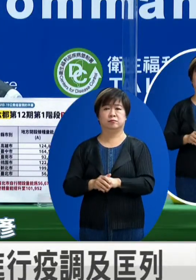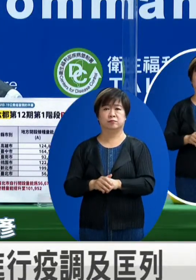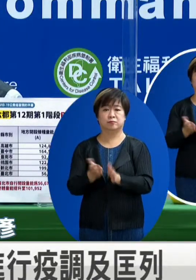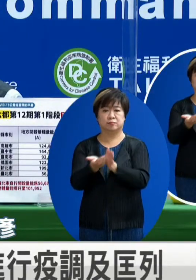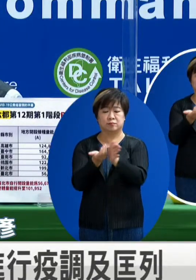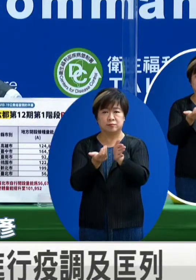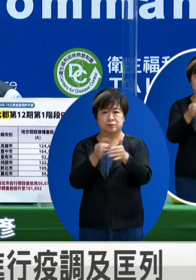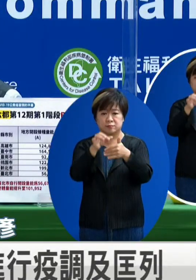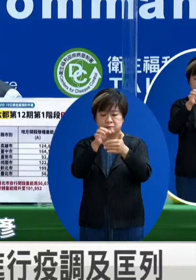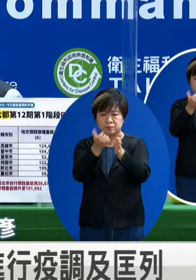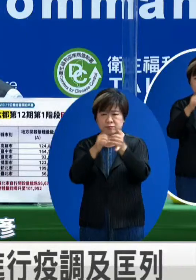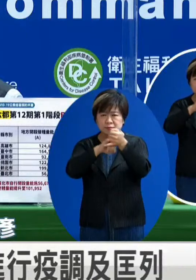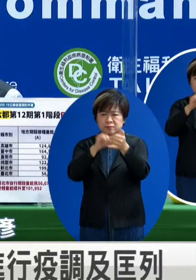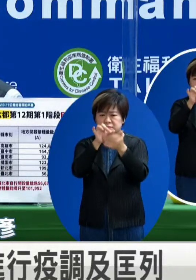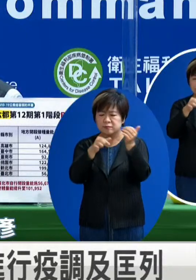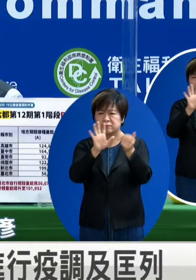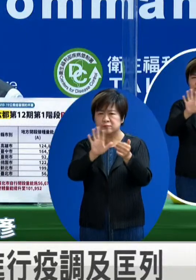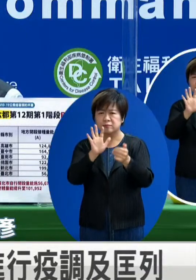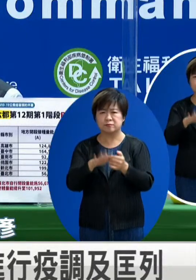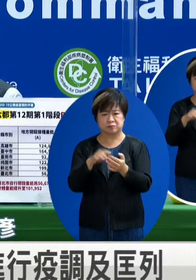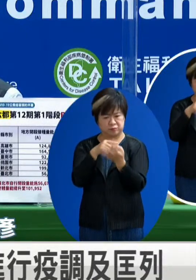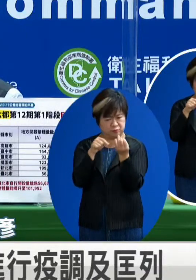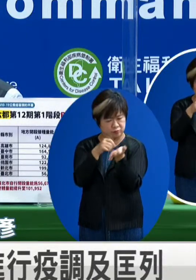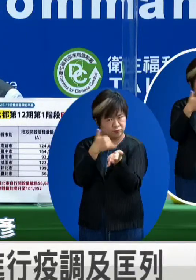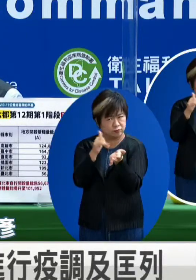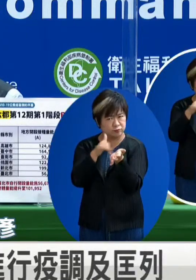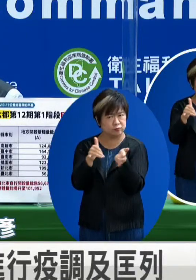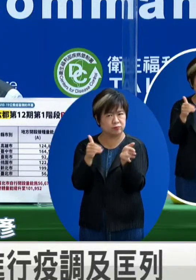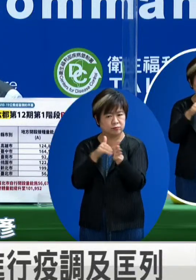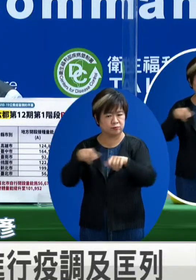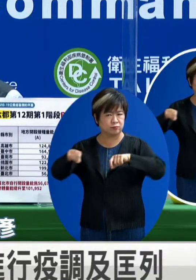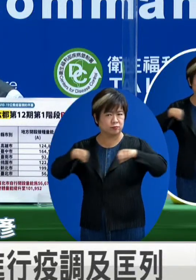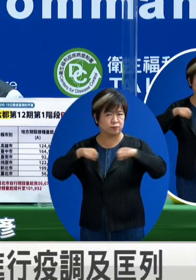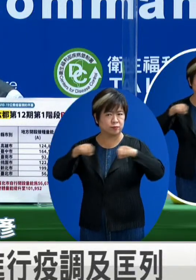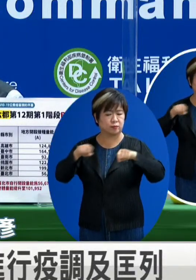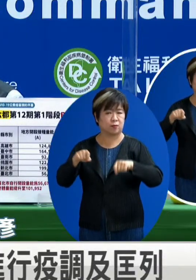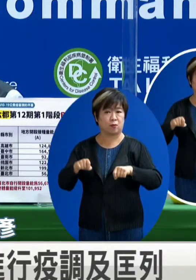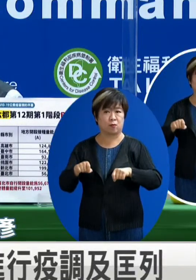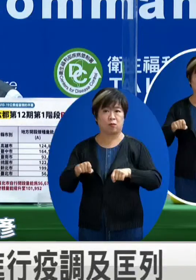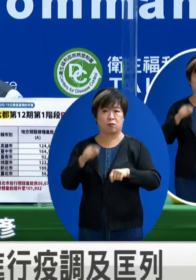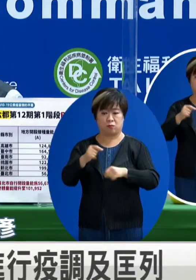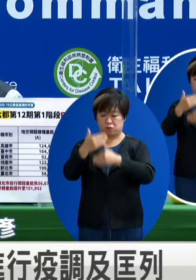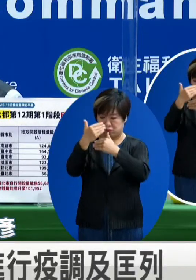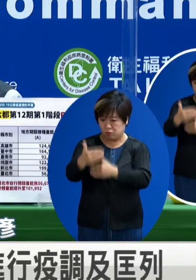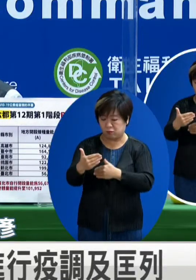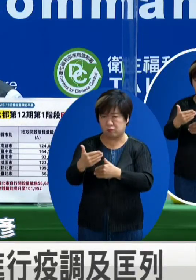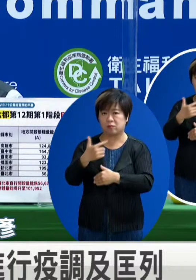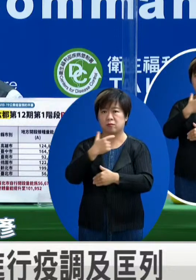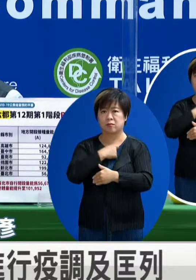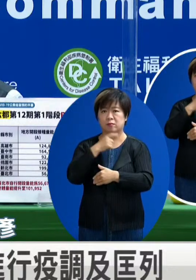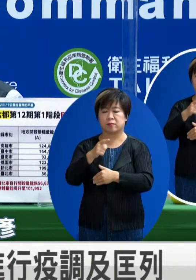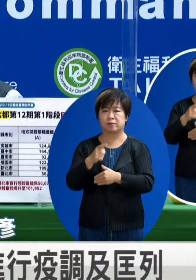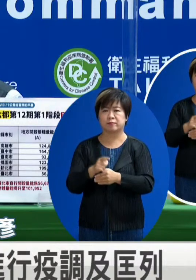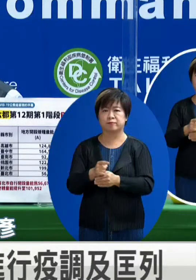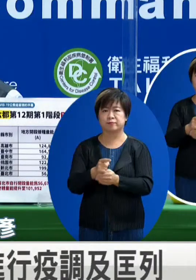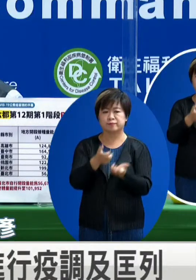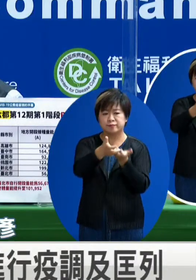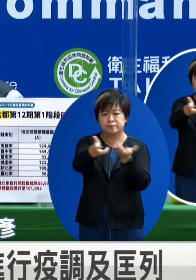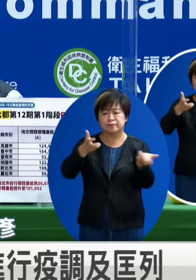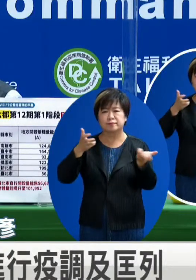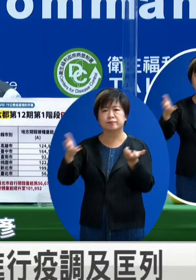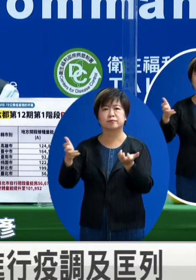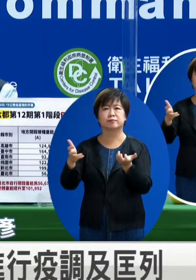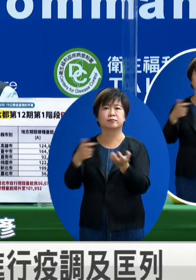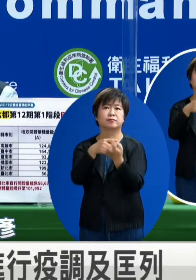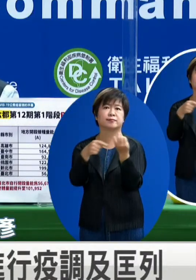数，然后知道了这样的一个量能之后，再去规划我在这一期如何去做接种量能的